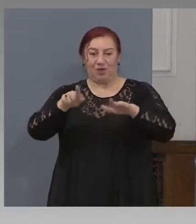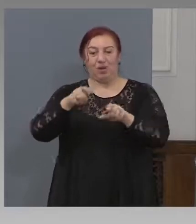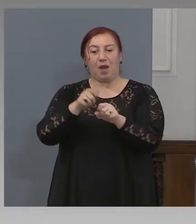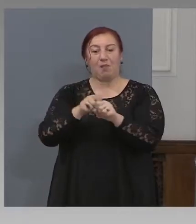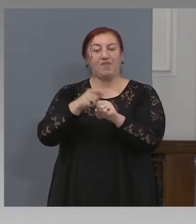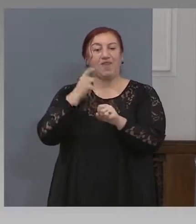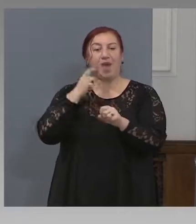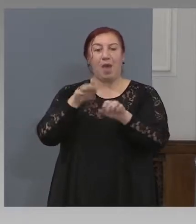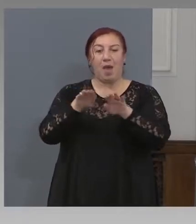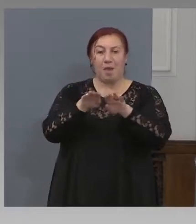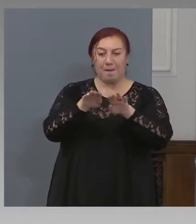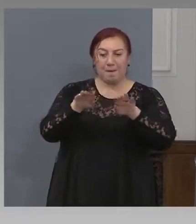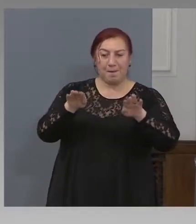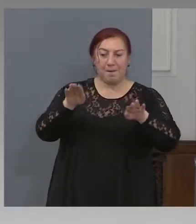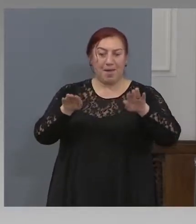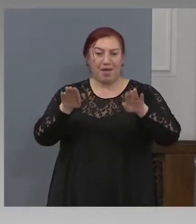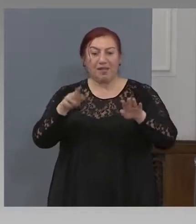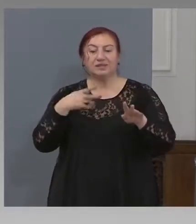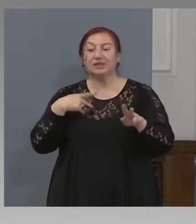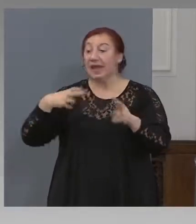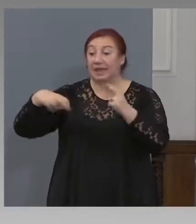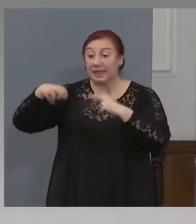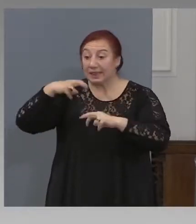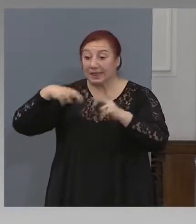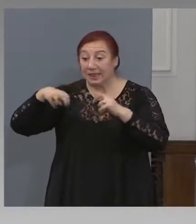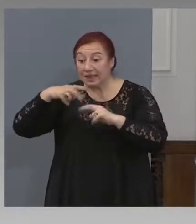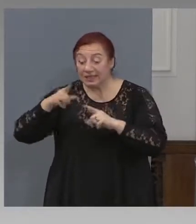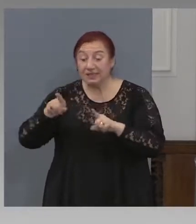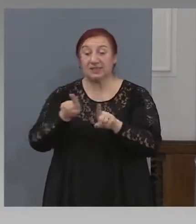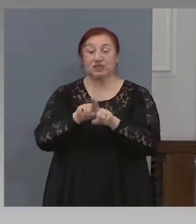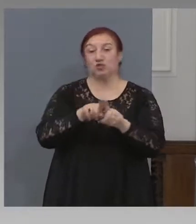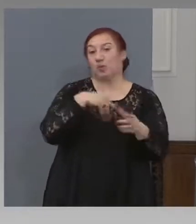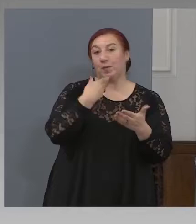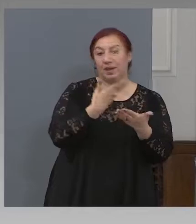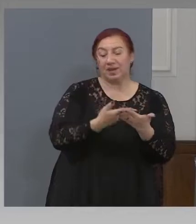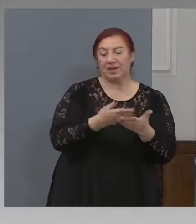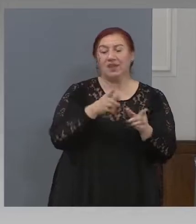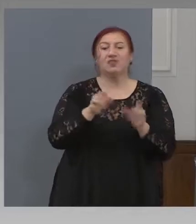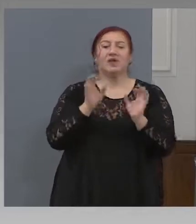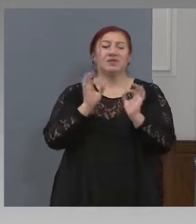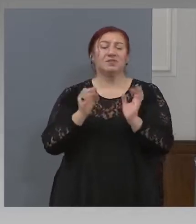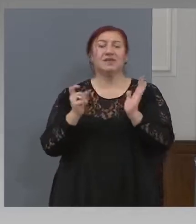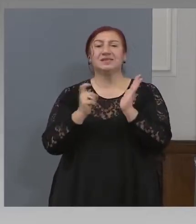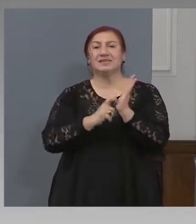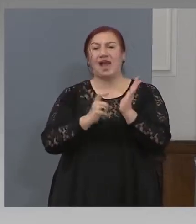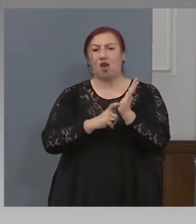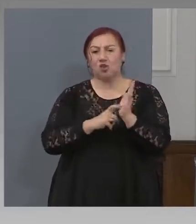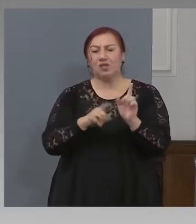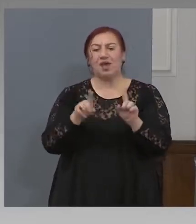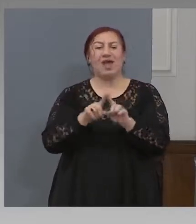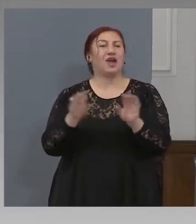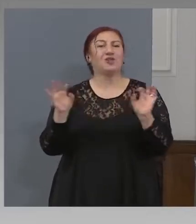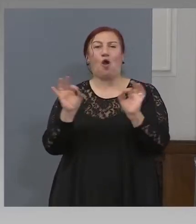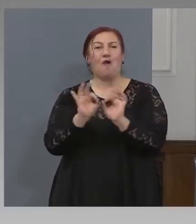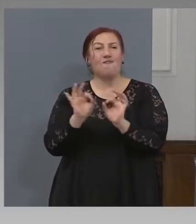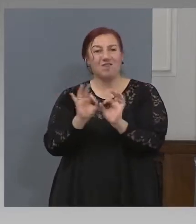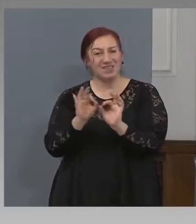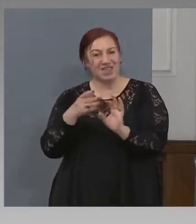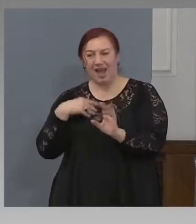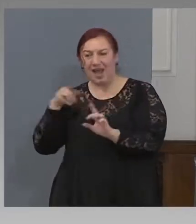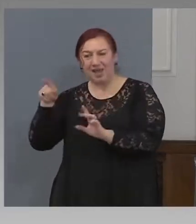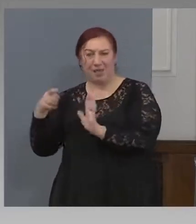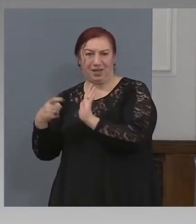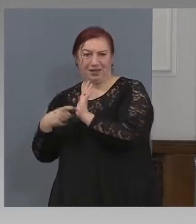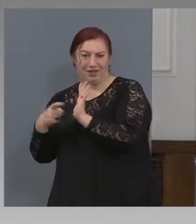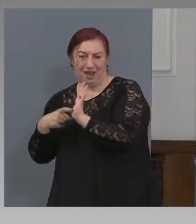балансира търсенето и предлагането. Това са закони. Както има физически закони, така има и икономически закони.